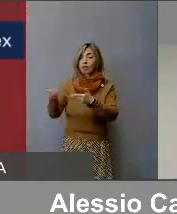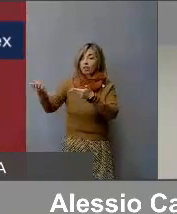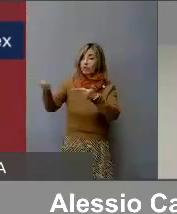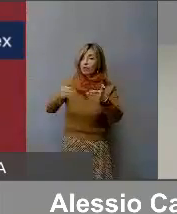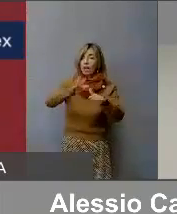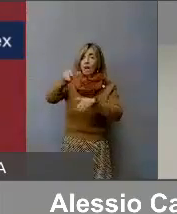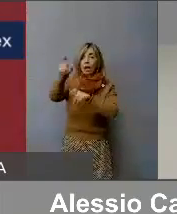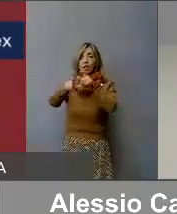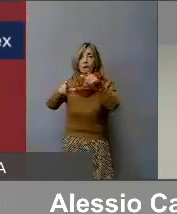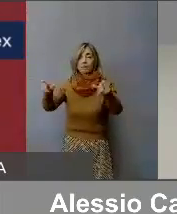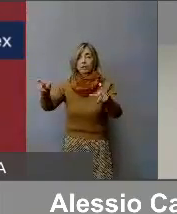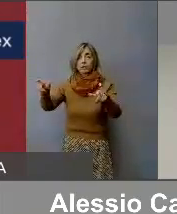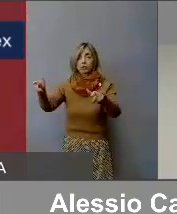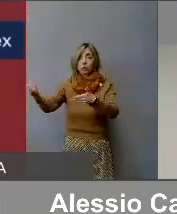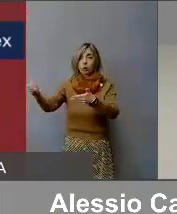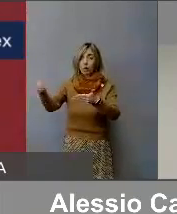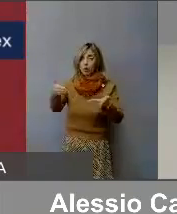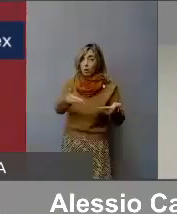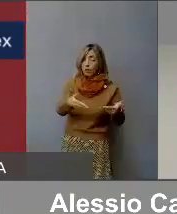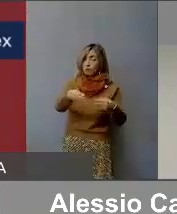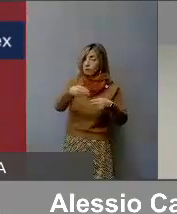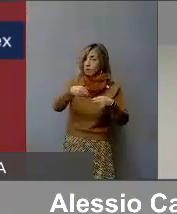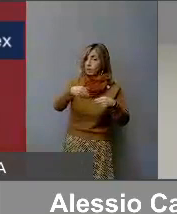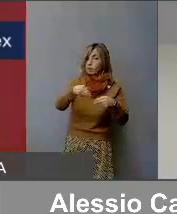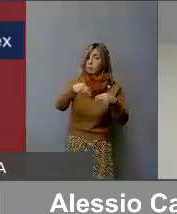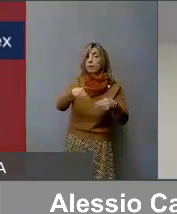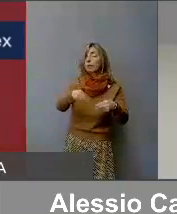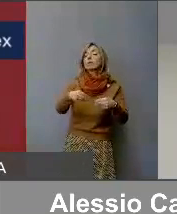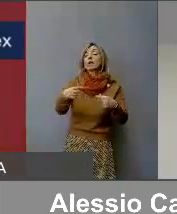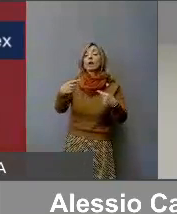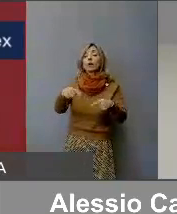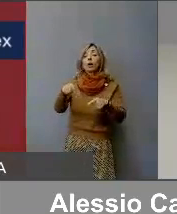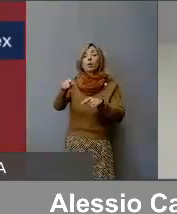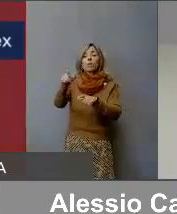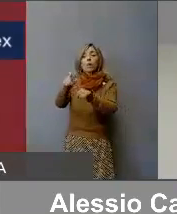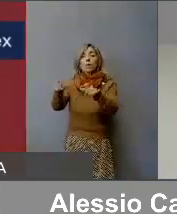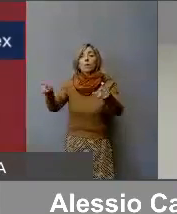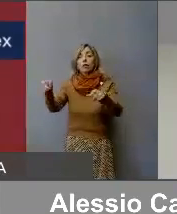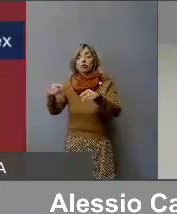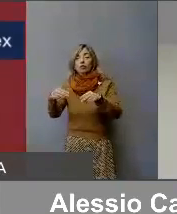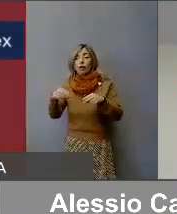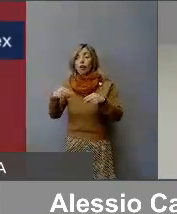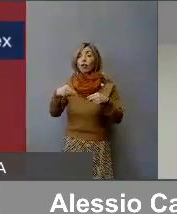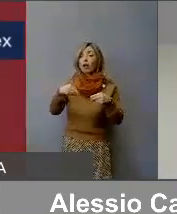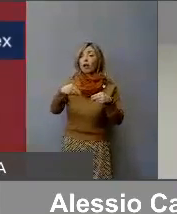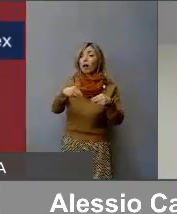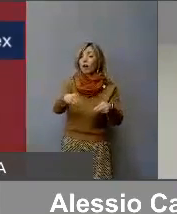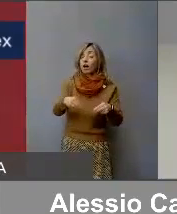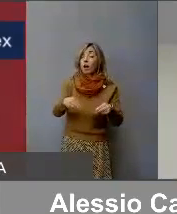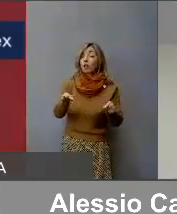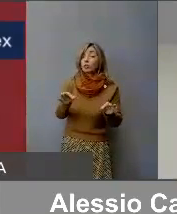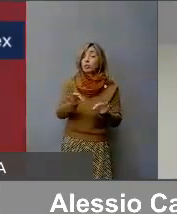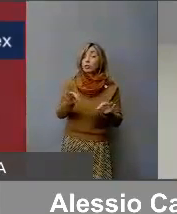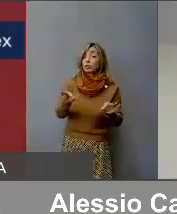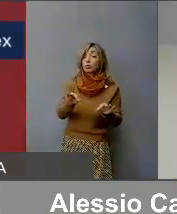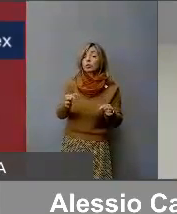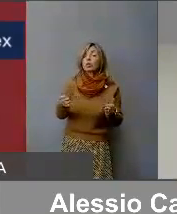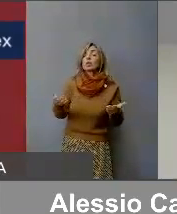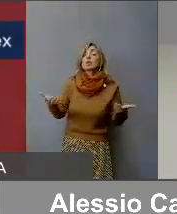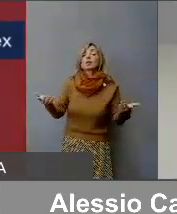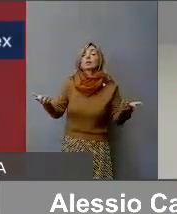se poi questi auditi che voleva soprattutto la minoranza non si sono presentati alla seconda